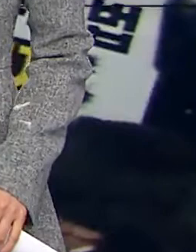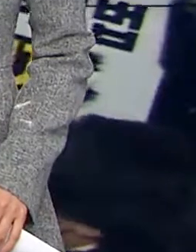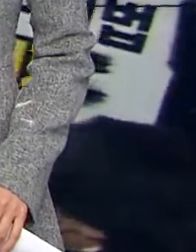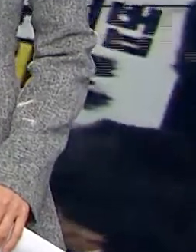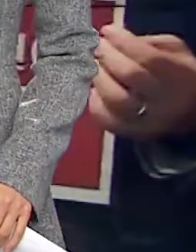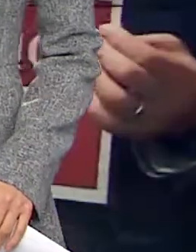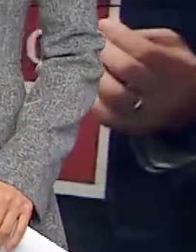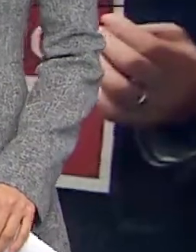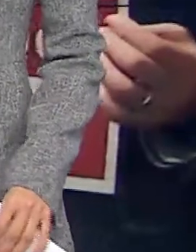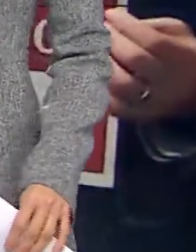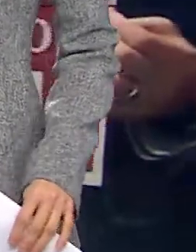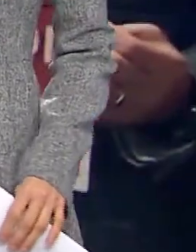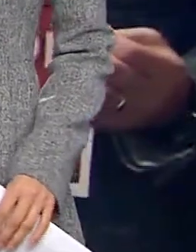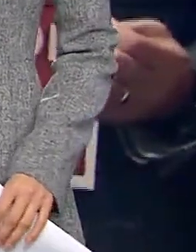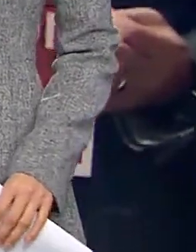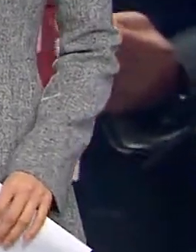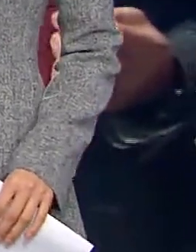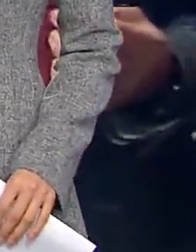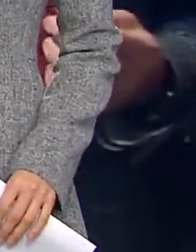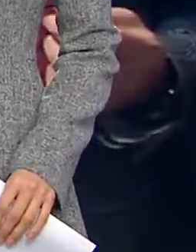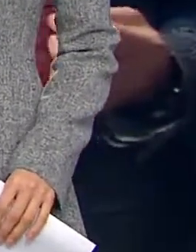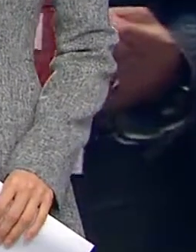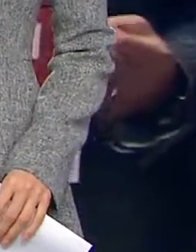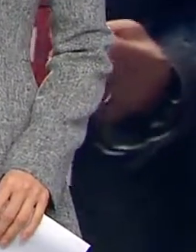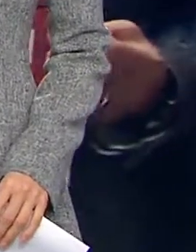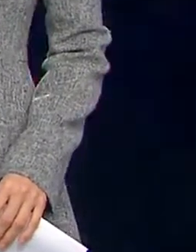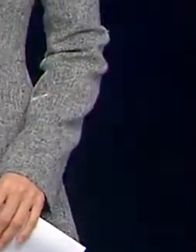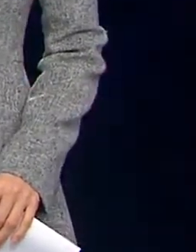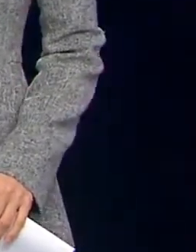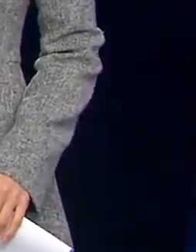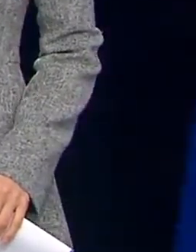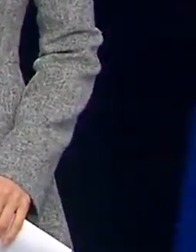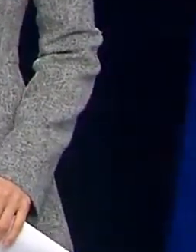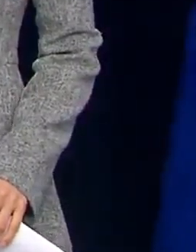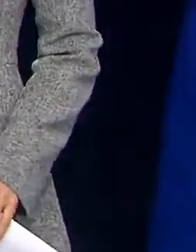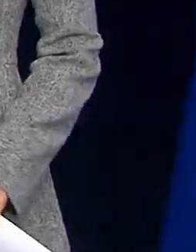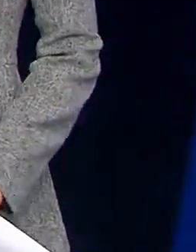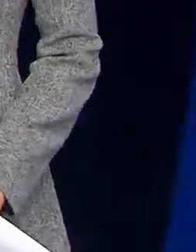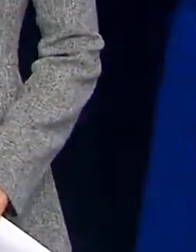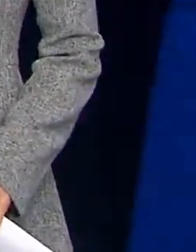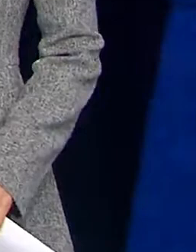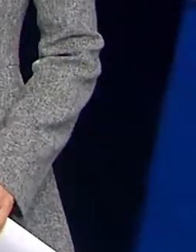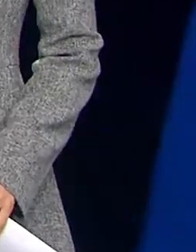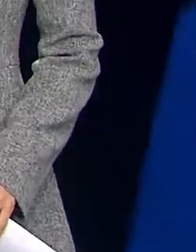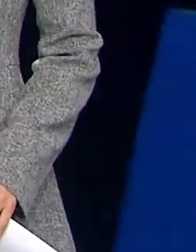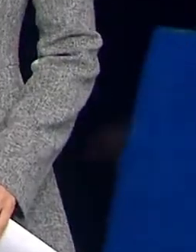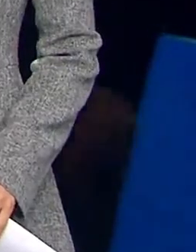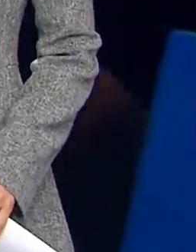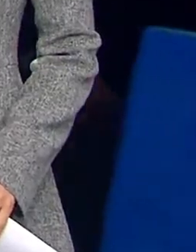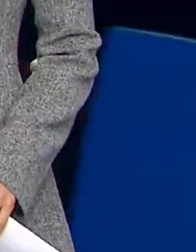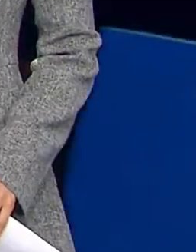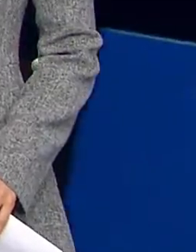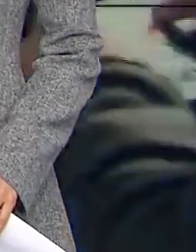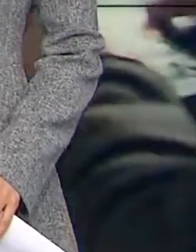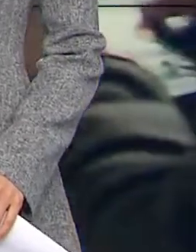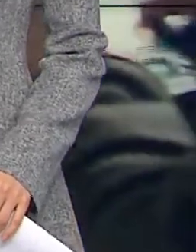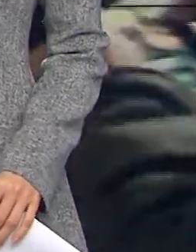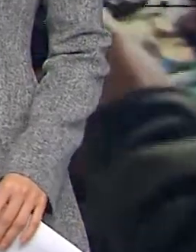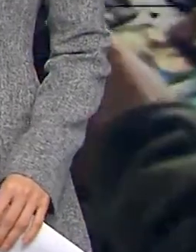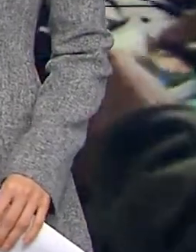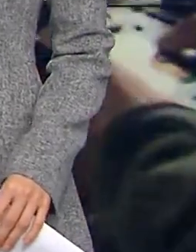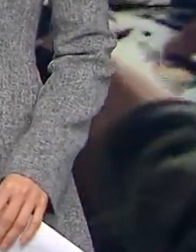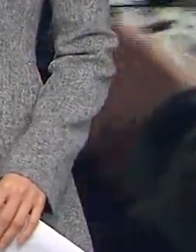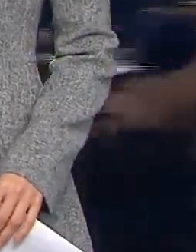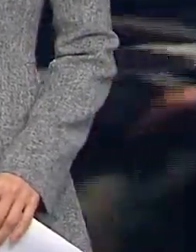데요 위중 아니 코로나 상황 속 강화된 의 사회적 거리 2개도 또 기부 가는 국민 의 시름도 여야는 염두에